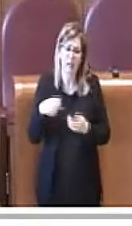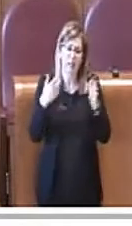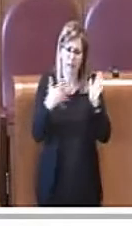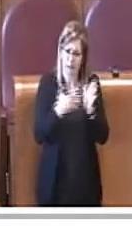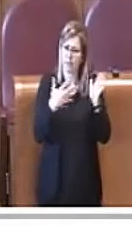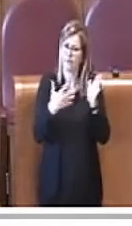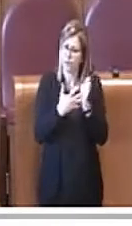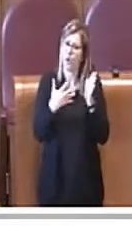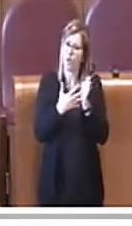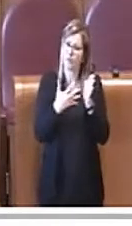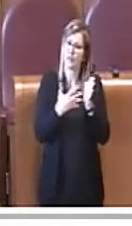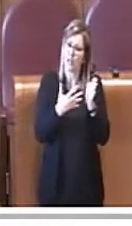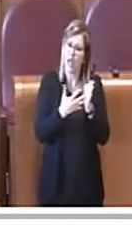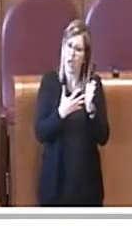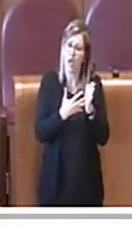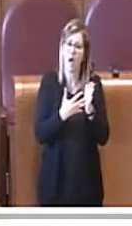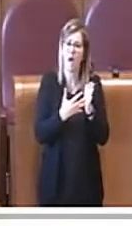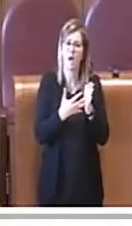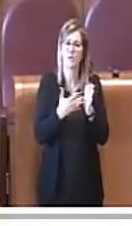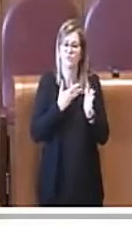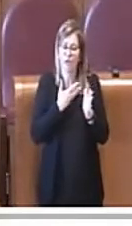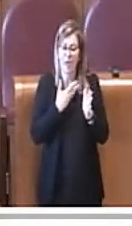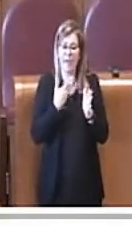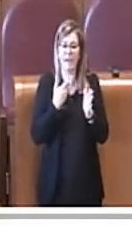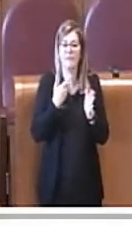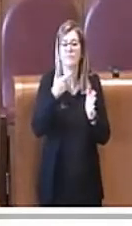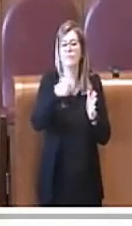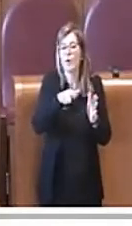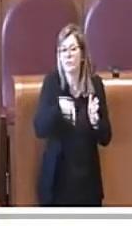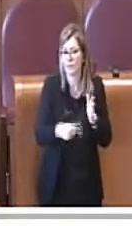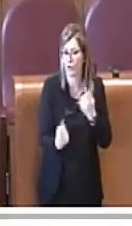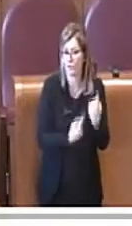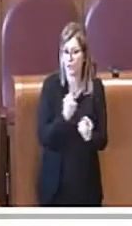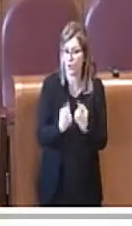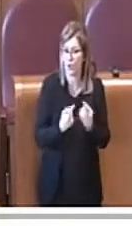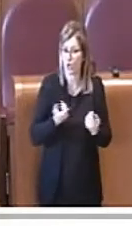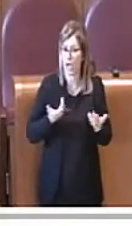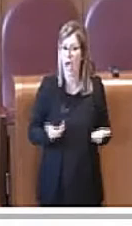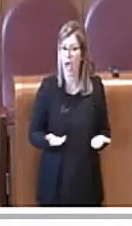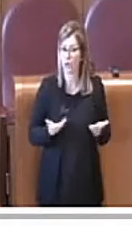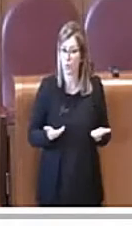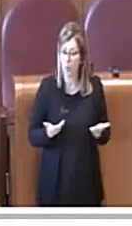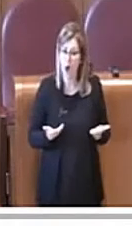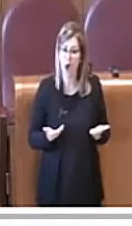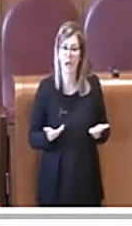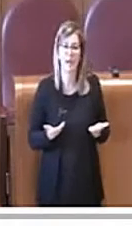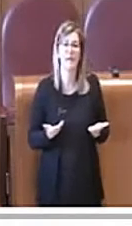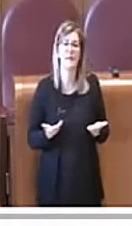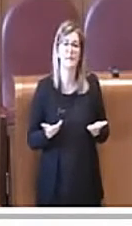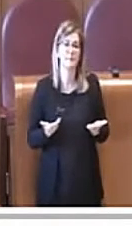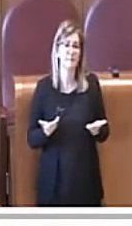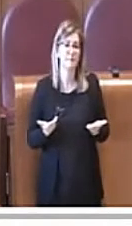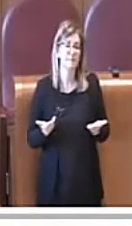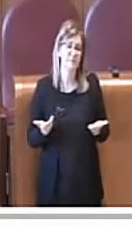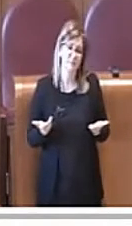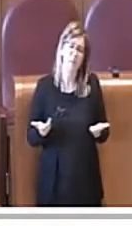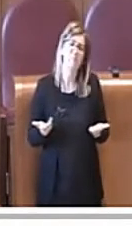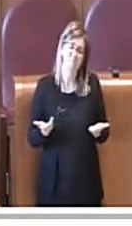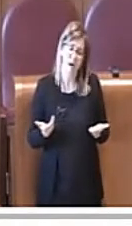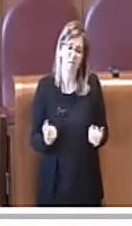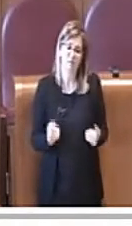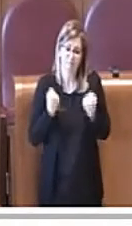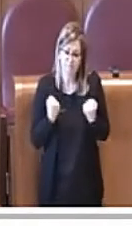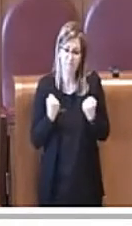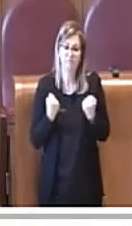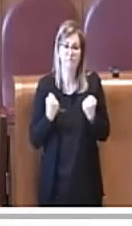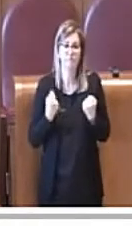che sono sicuramente dettate dalla particolare contingenza, ma devo dire con la forza,